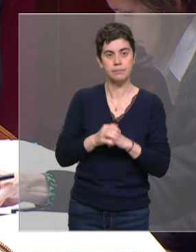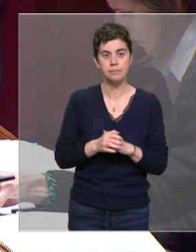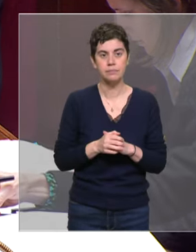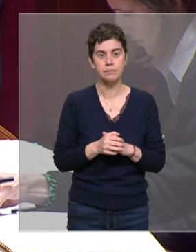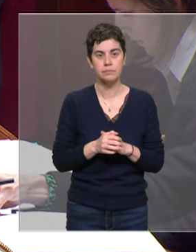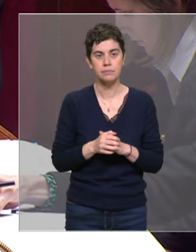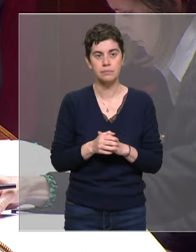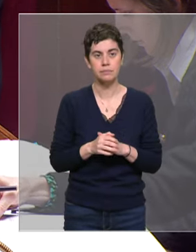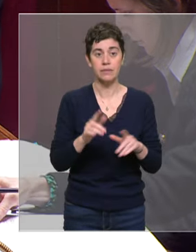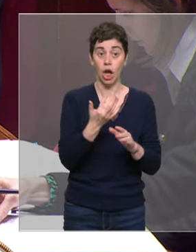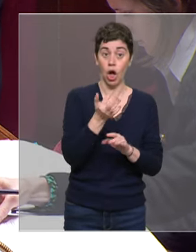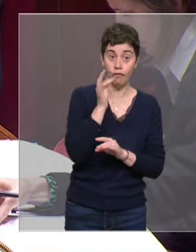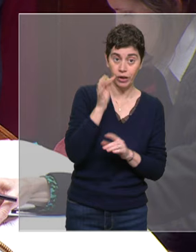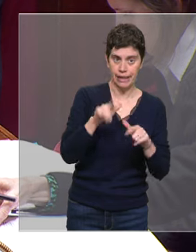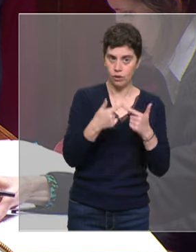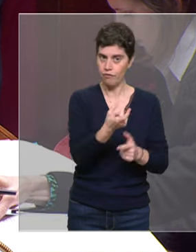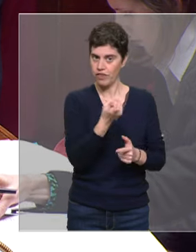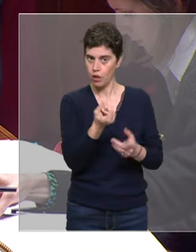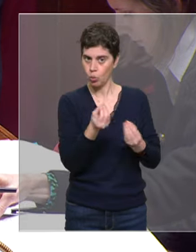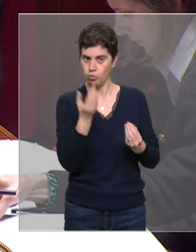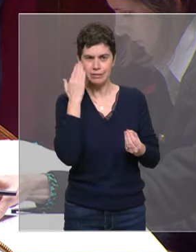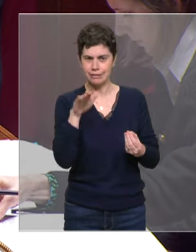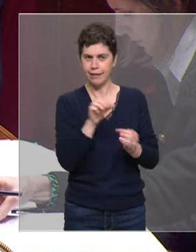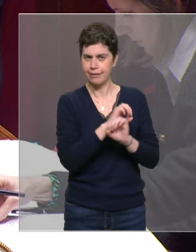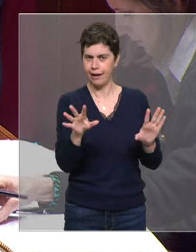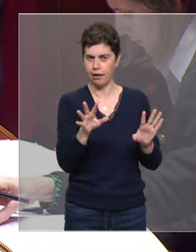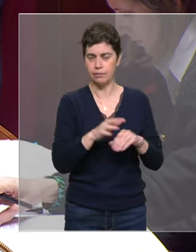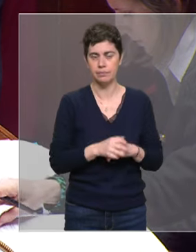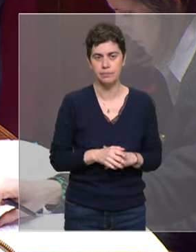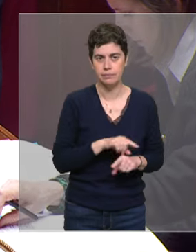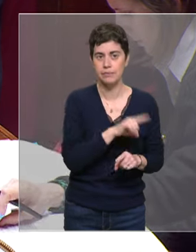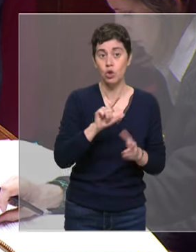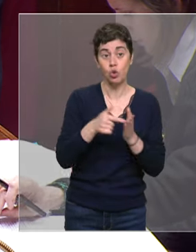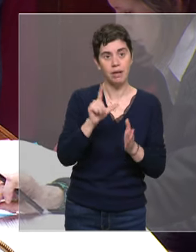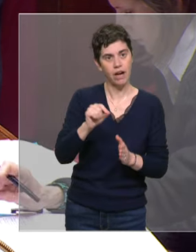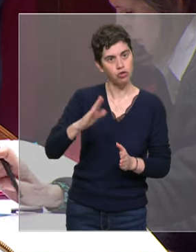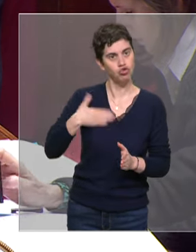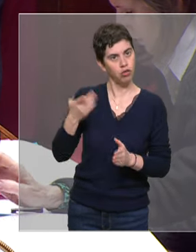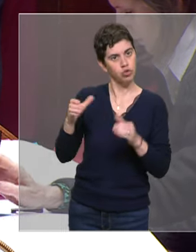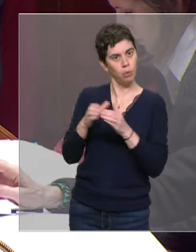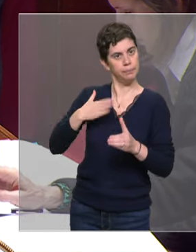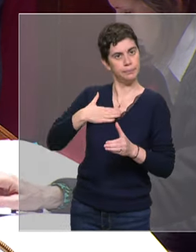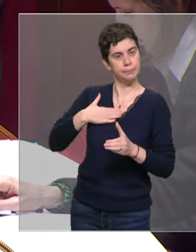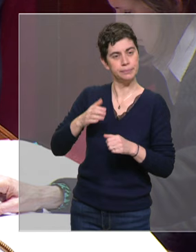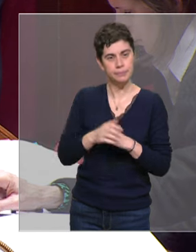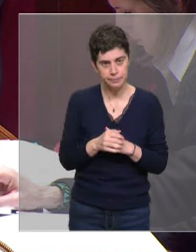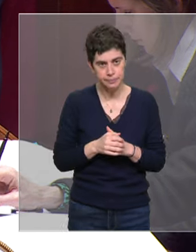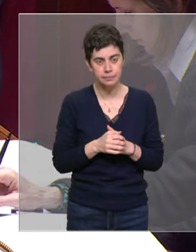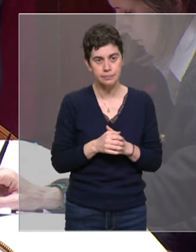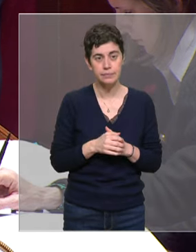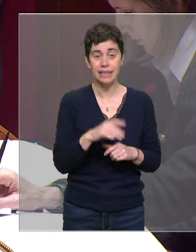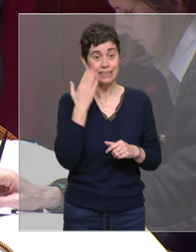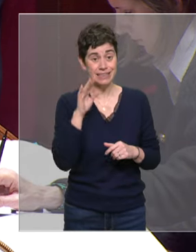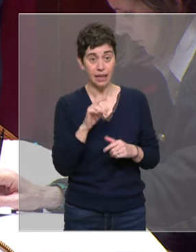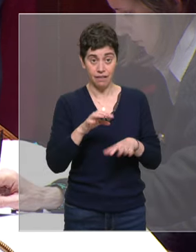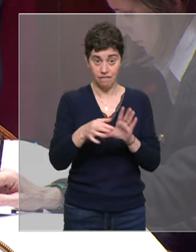sur la provenance des fruits et légumes. Depuis 2020, grâce à la majorité, on a la provenance des viandes, mais